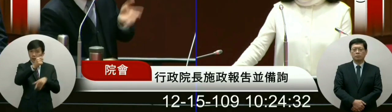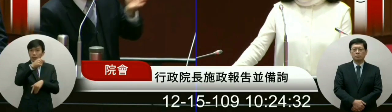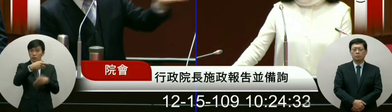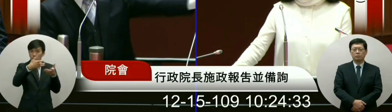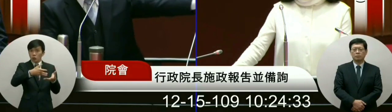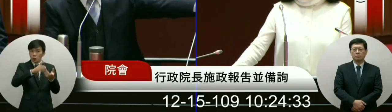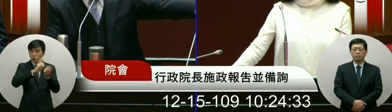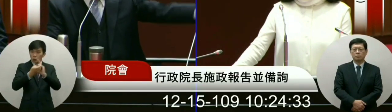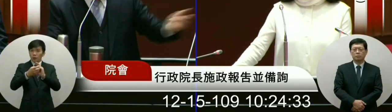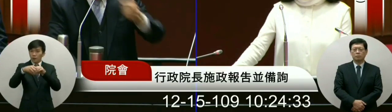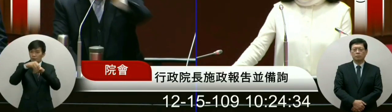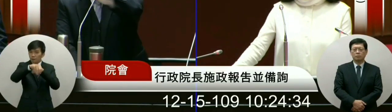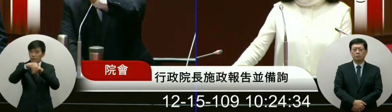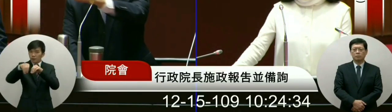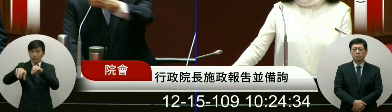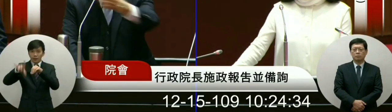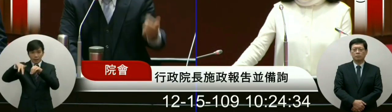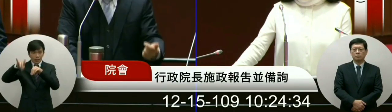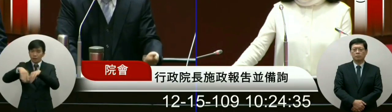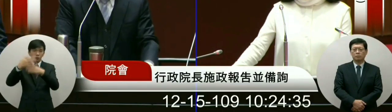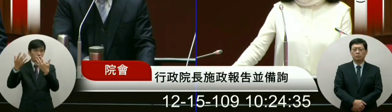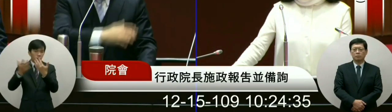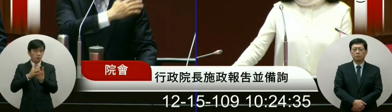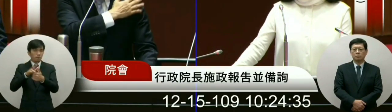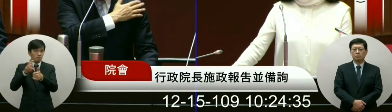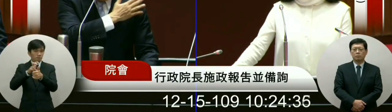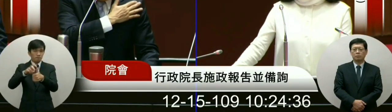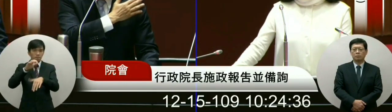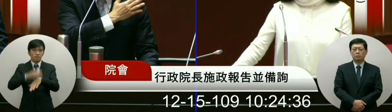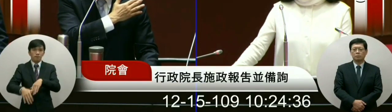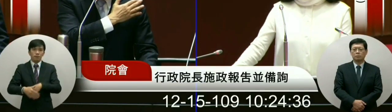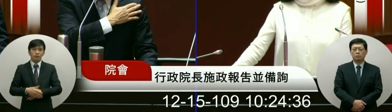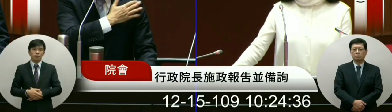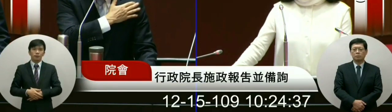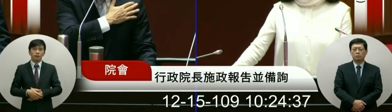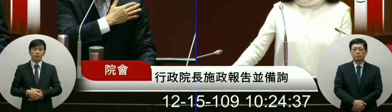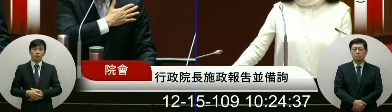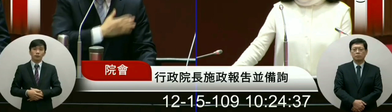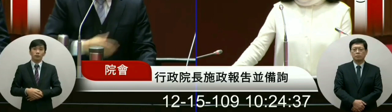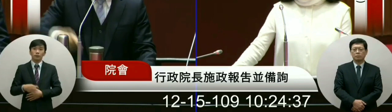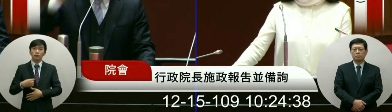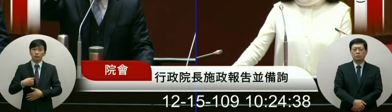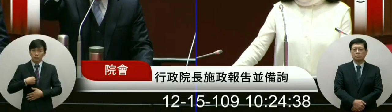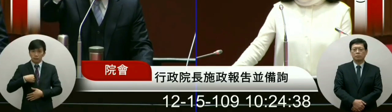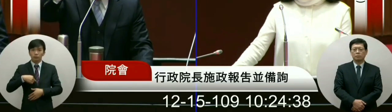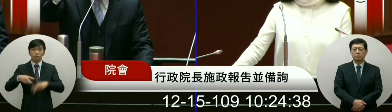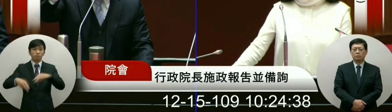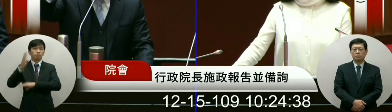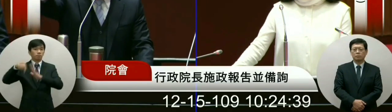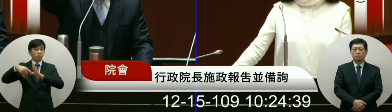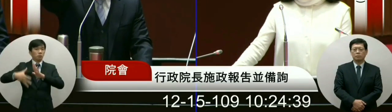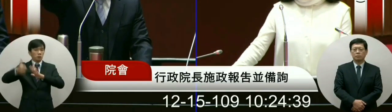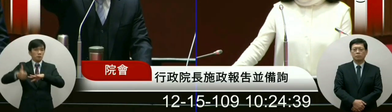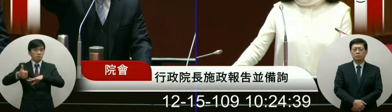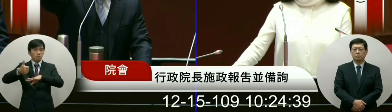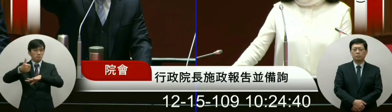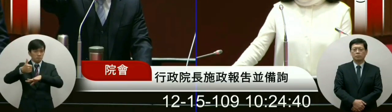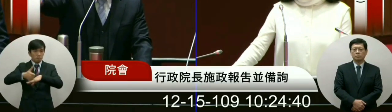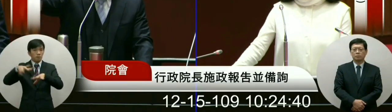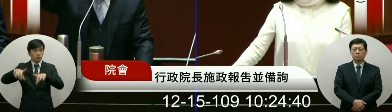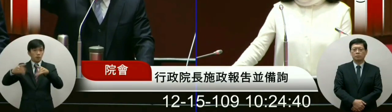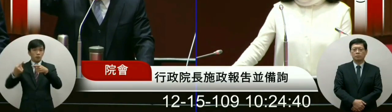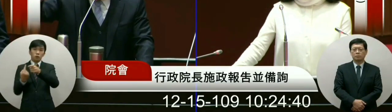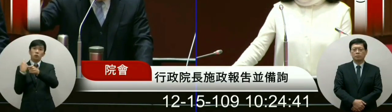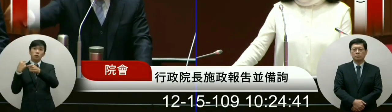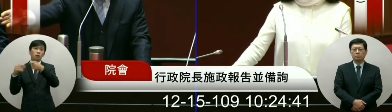公斤，最后到哪里，我们一定严管。我作为行政院长的第一天，去年